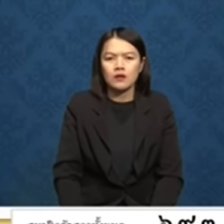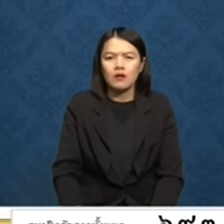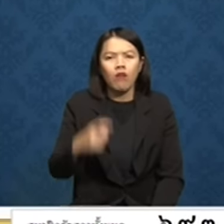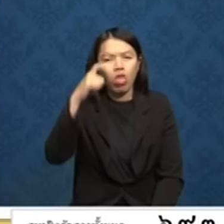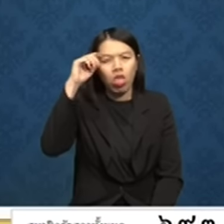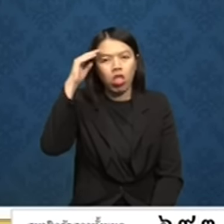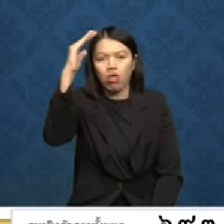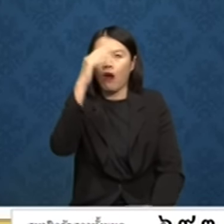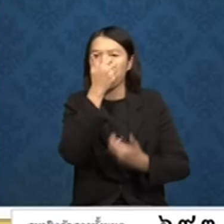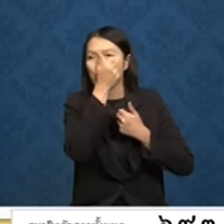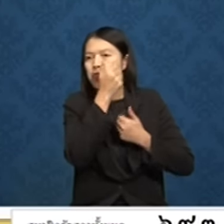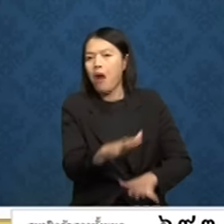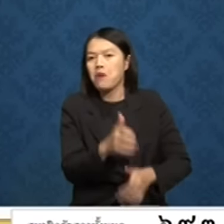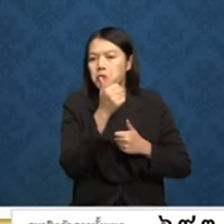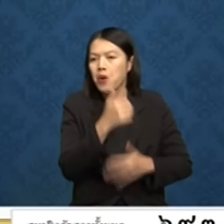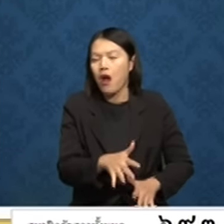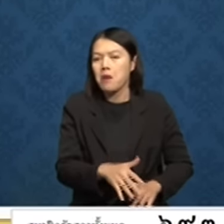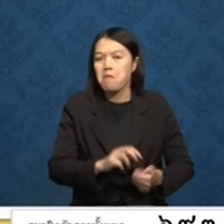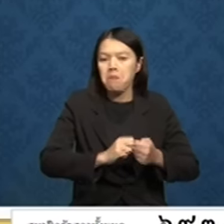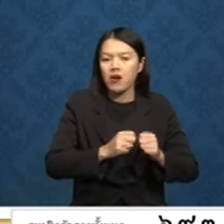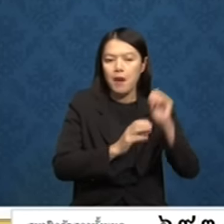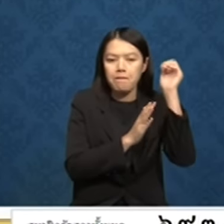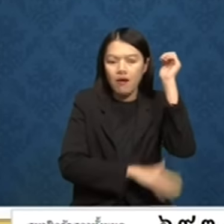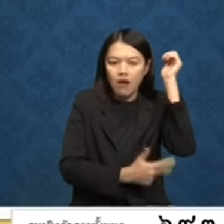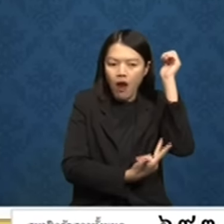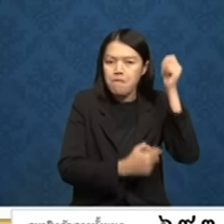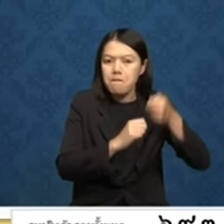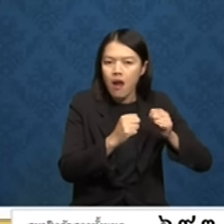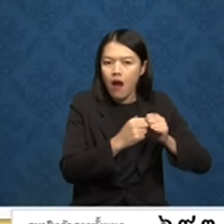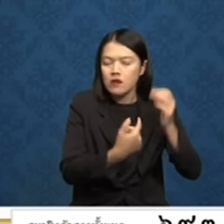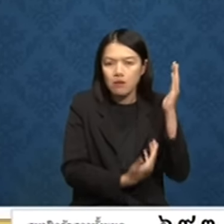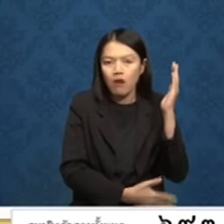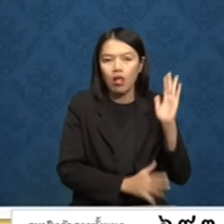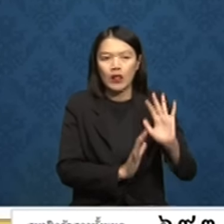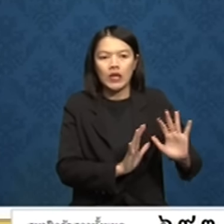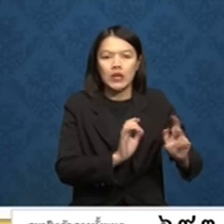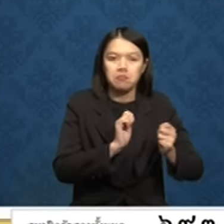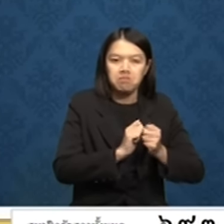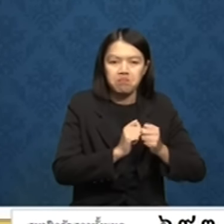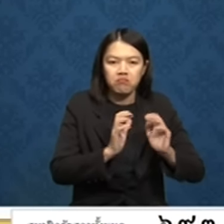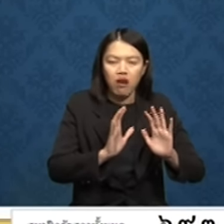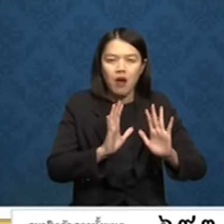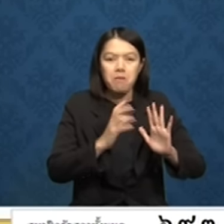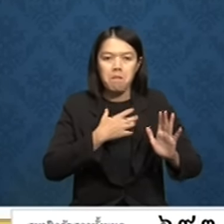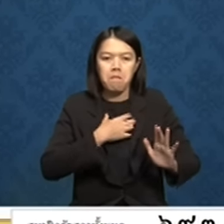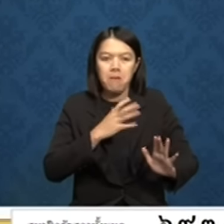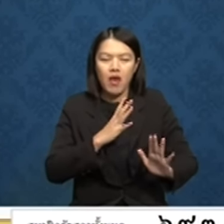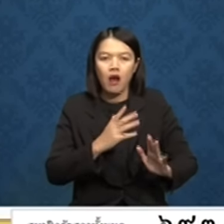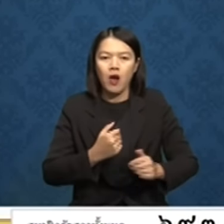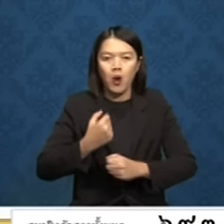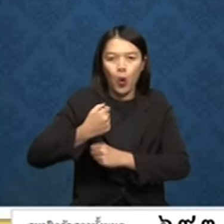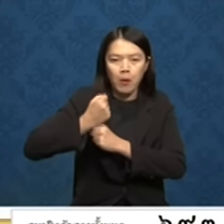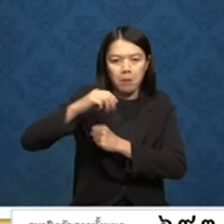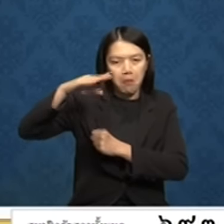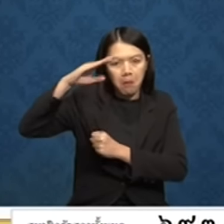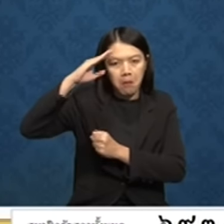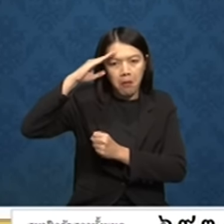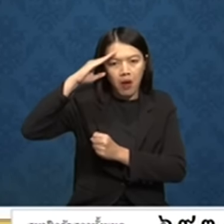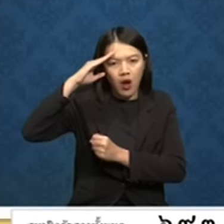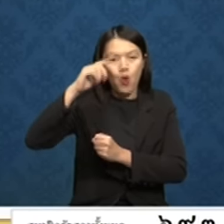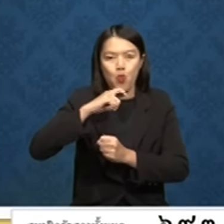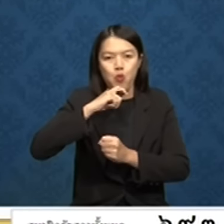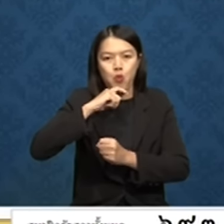ไม่แยแสแล้วนะครับกับปัญหาจังหวัดชายแดนภาคใต้หรือไม่ก็ไม่กล้าแตะประเด็นปัญหาที่ฝ่ายความมั่นคงที่กองทัพกำลังคลองอ